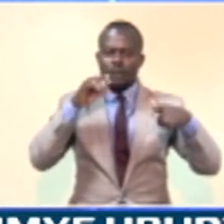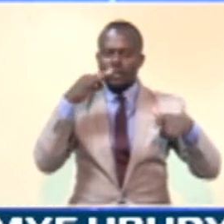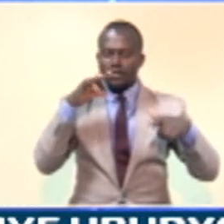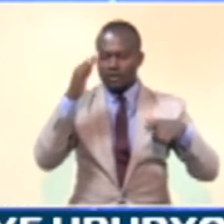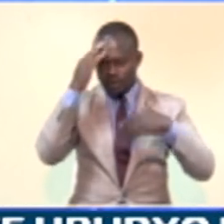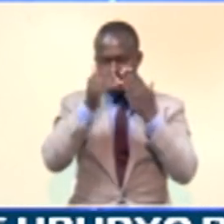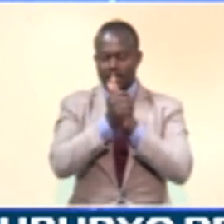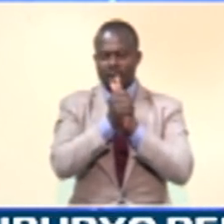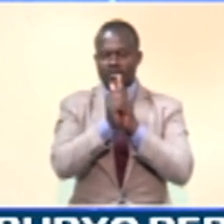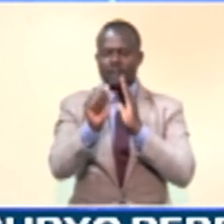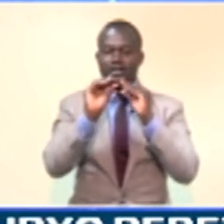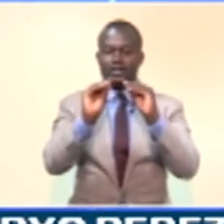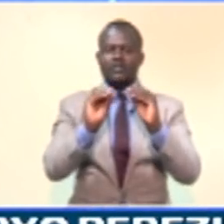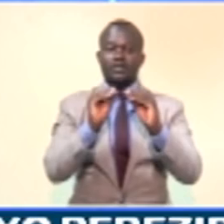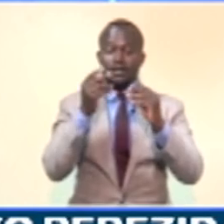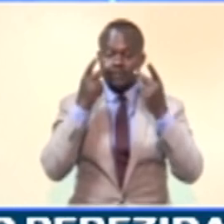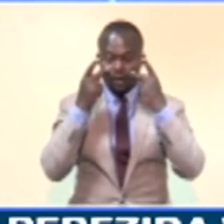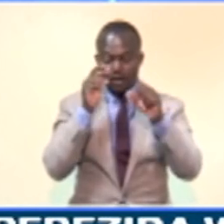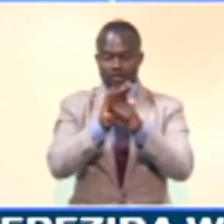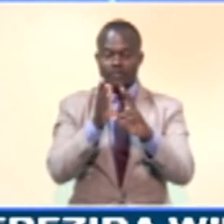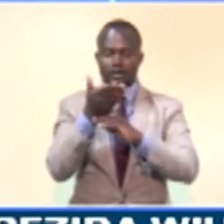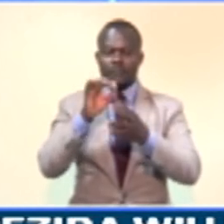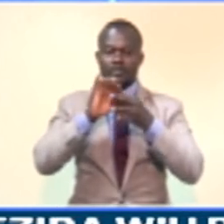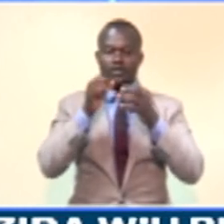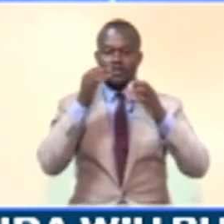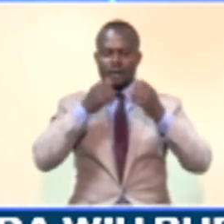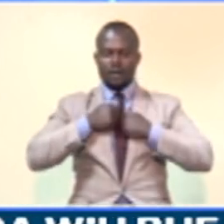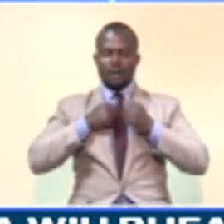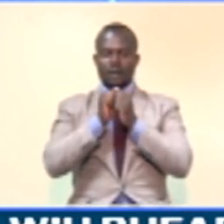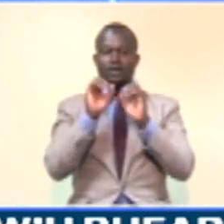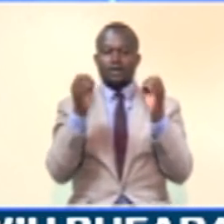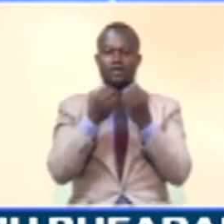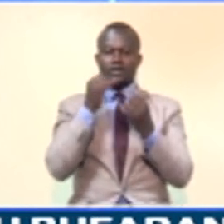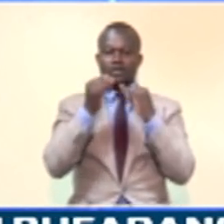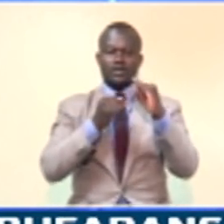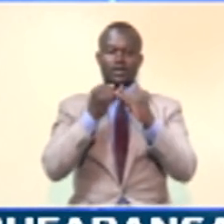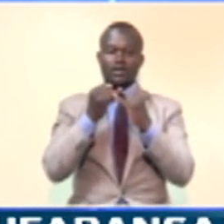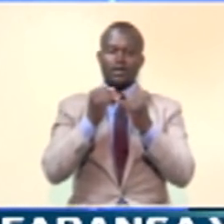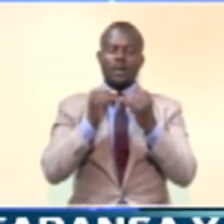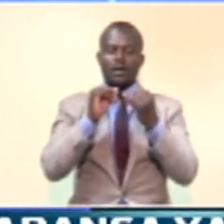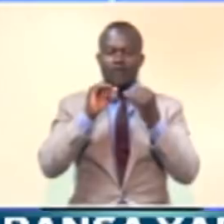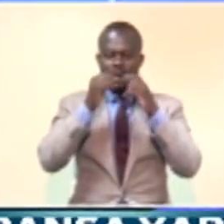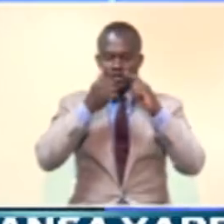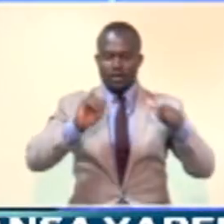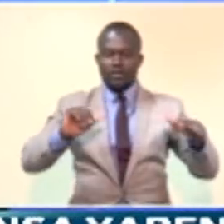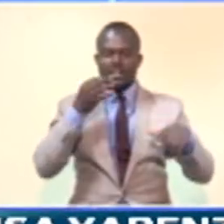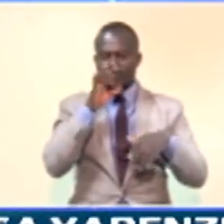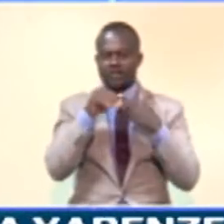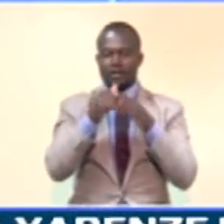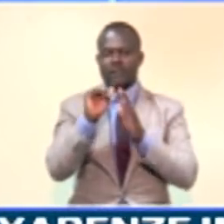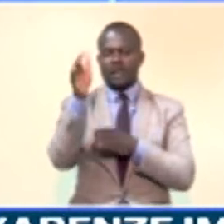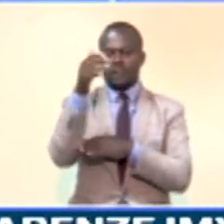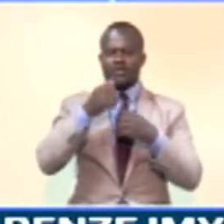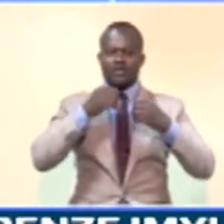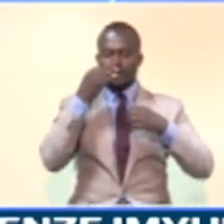inzobere zirwigisha zigenda ziboneka binyuze mu bufatanye bw'u Rwanda n'umuryango mpuzamahanga w'ibihugu bikoresha ururimi rw'Igifaransa ndetse na ambasade